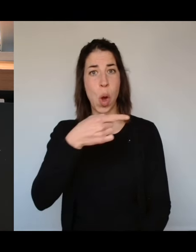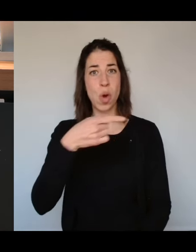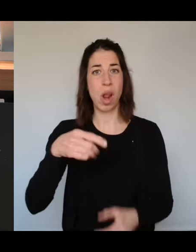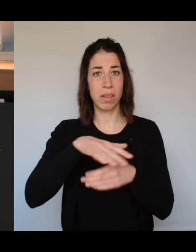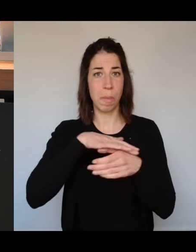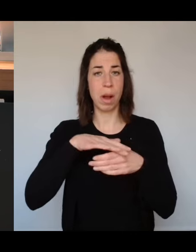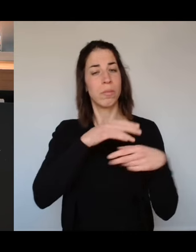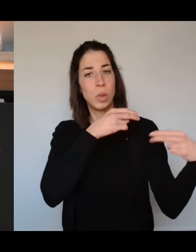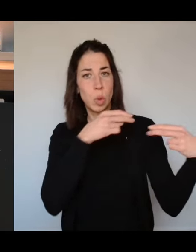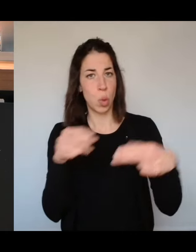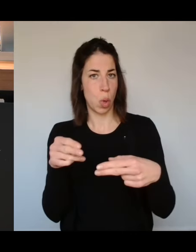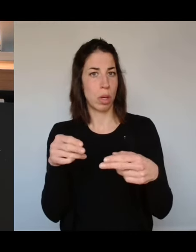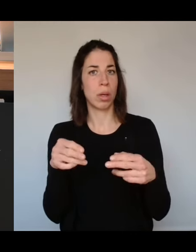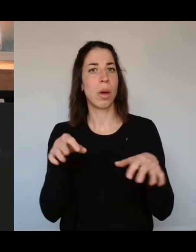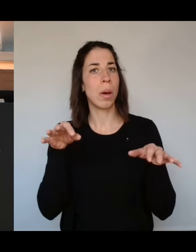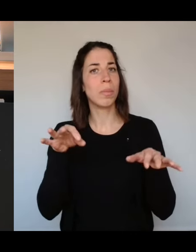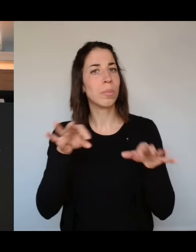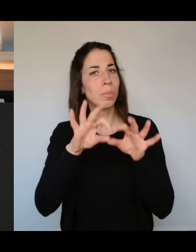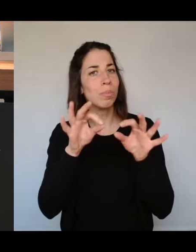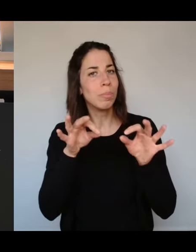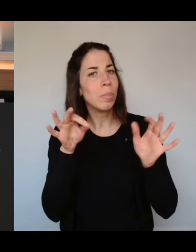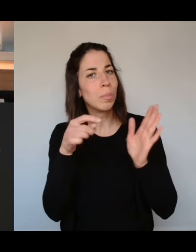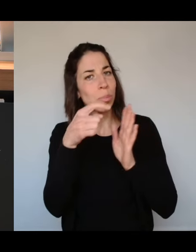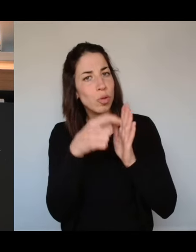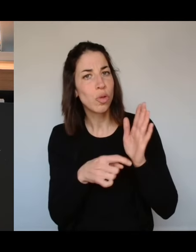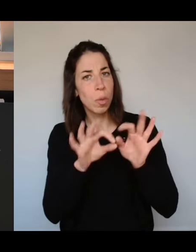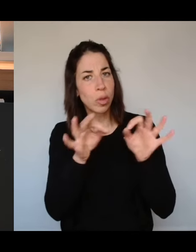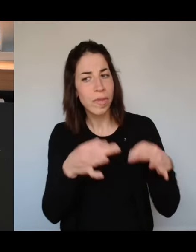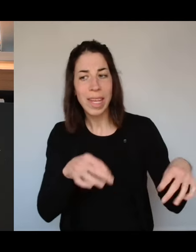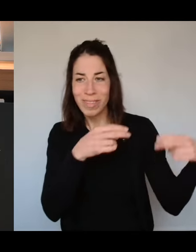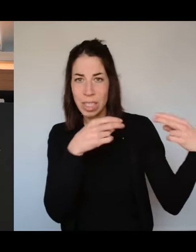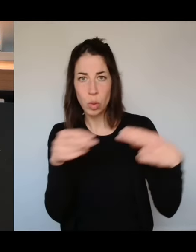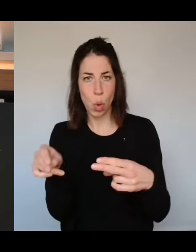insgesamt zurückgegeben wird, meine Damen und Herren.